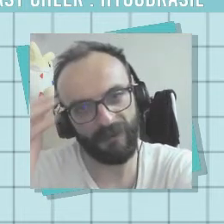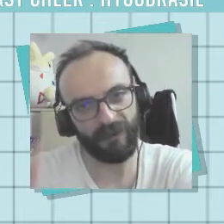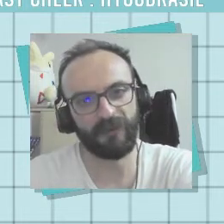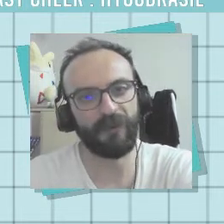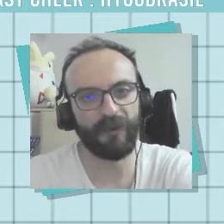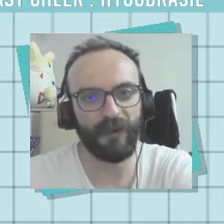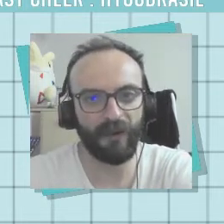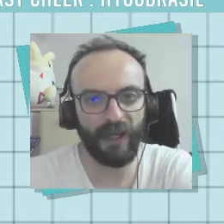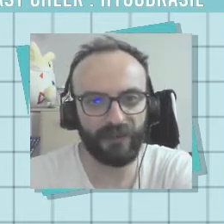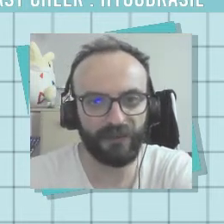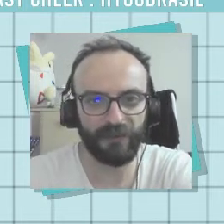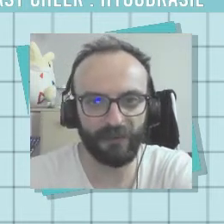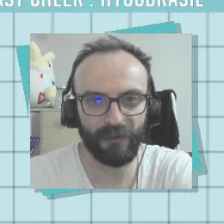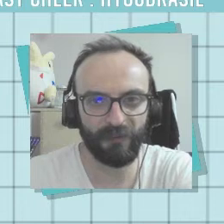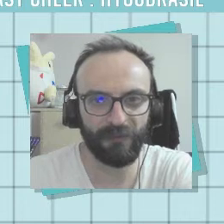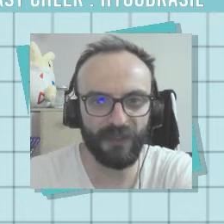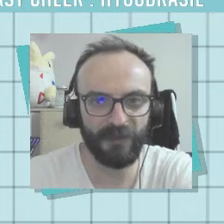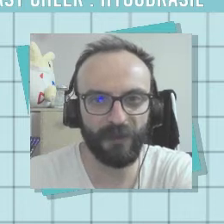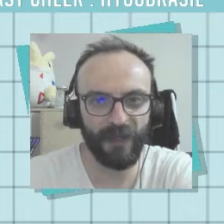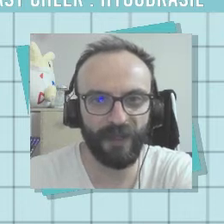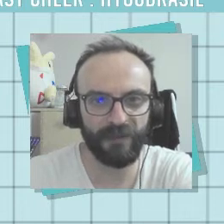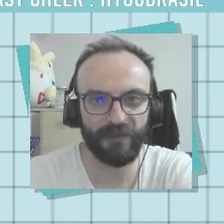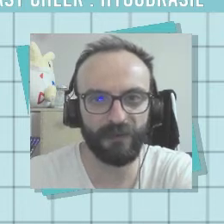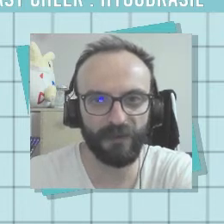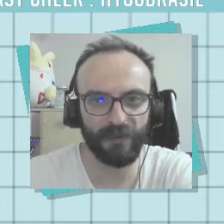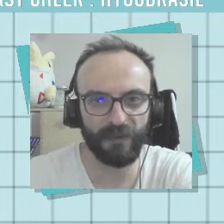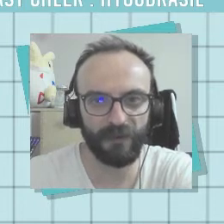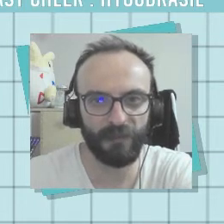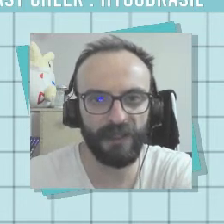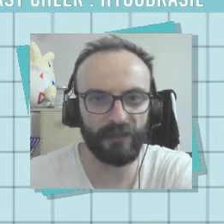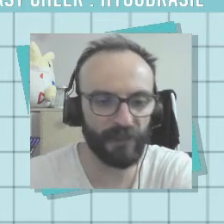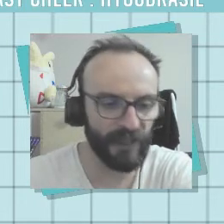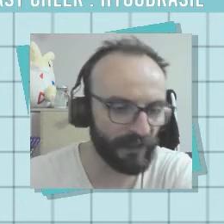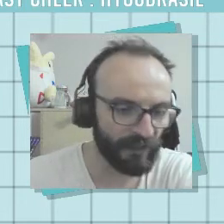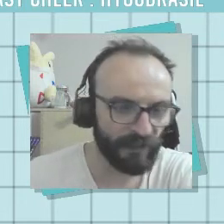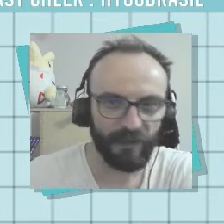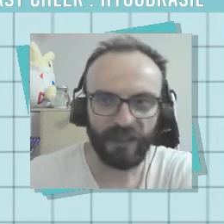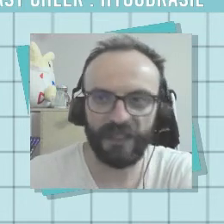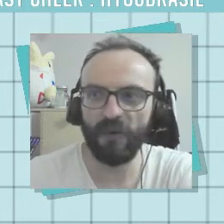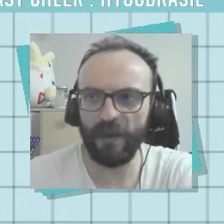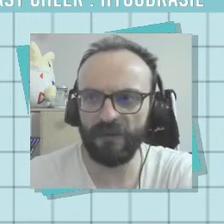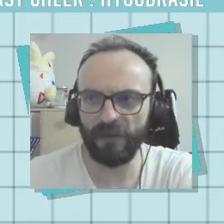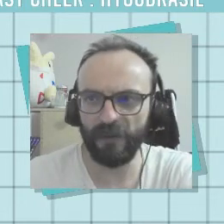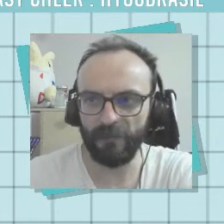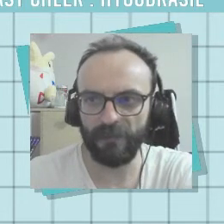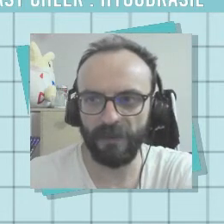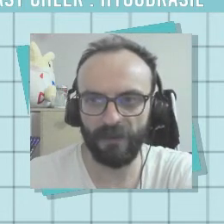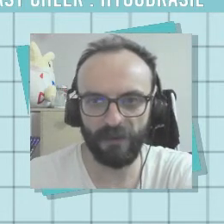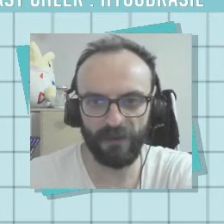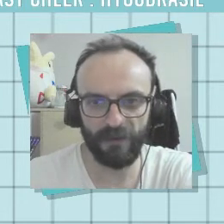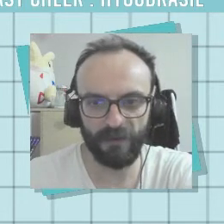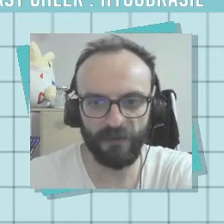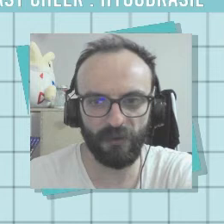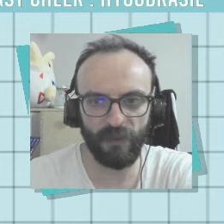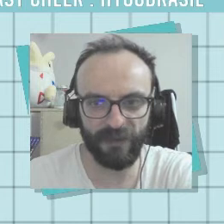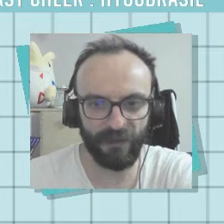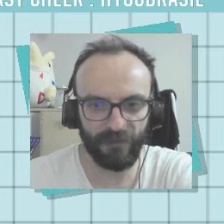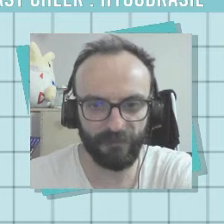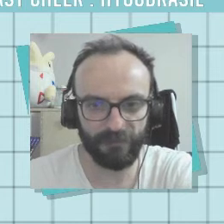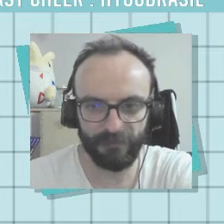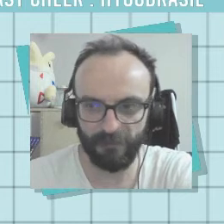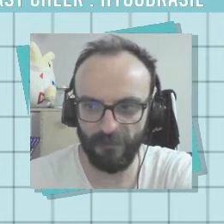s'appelle Kuro at Foggy Bunny sur Bunny, qui je crois est sourde, sur